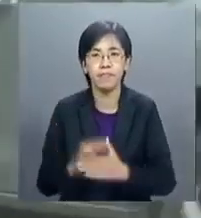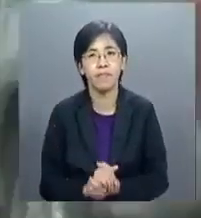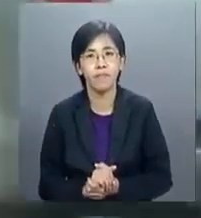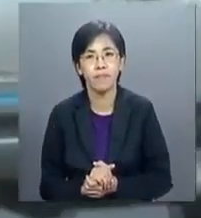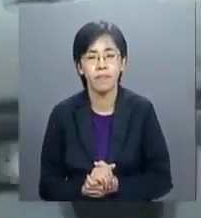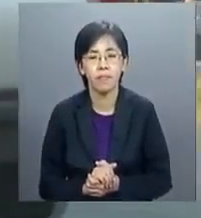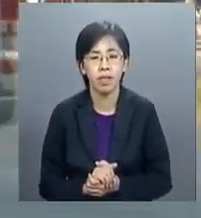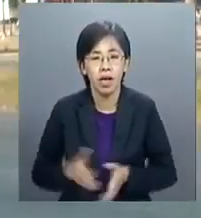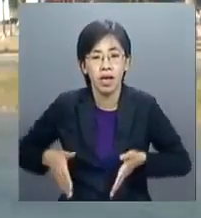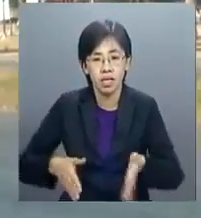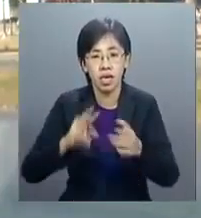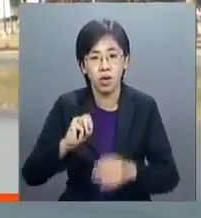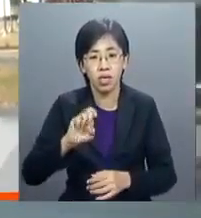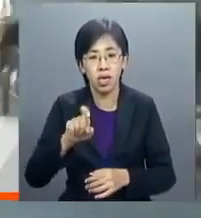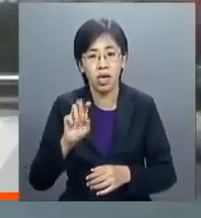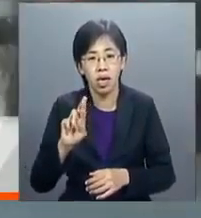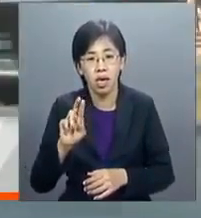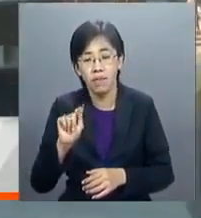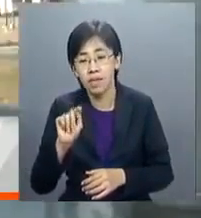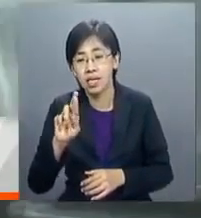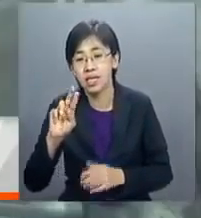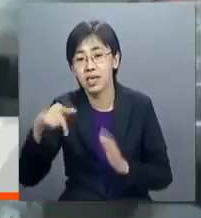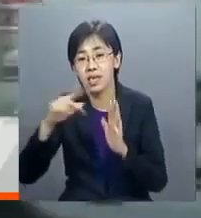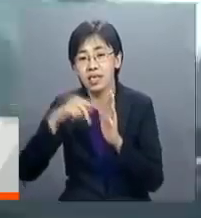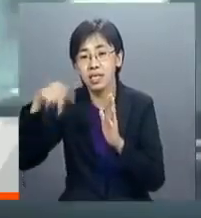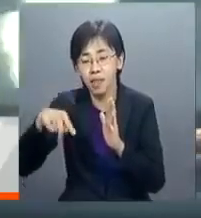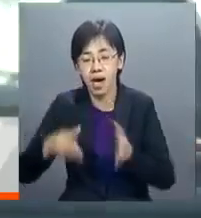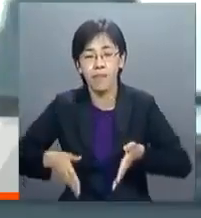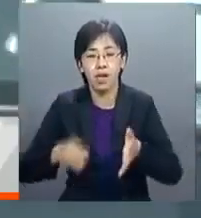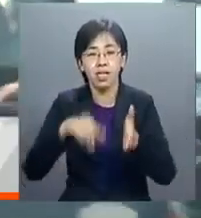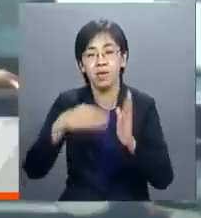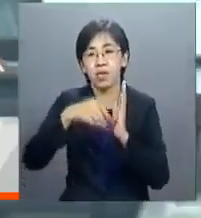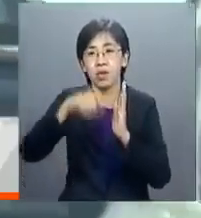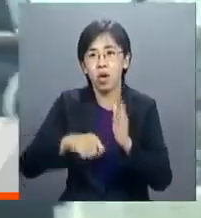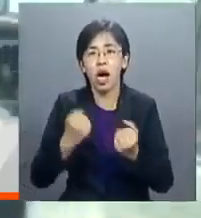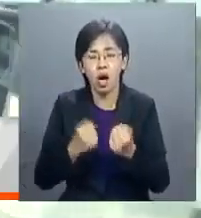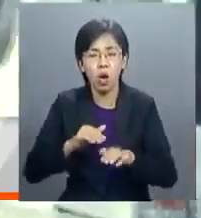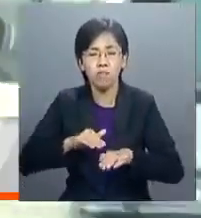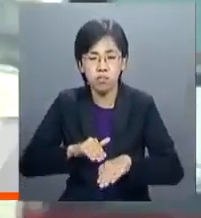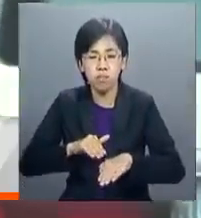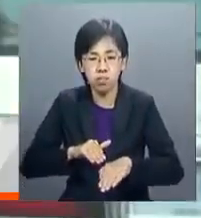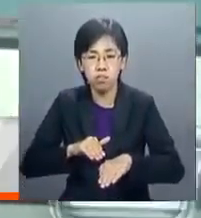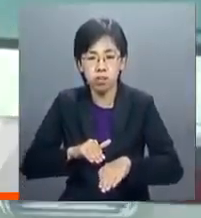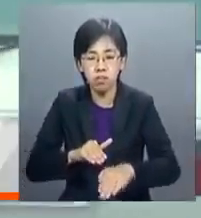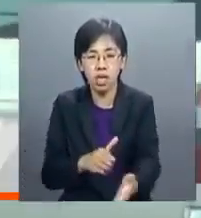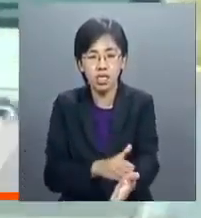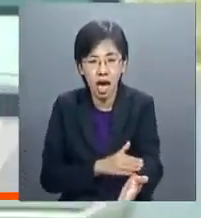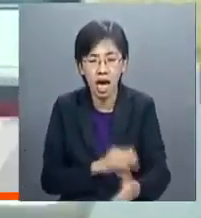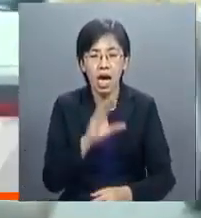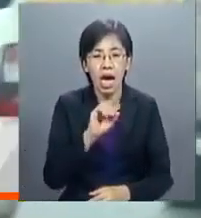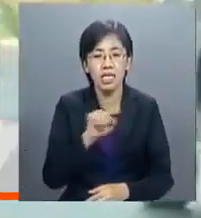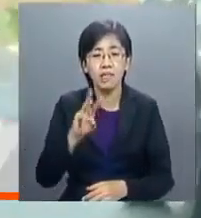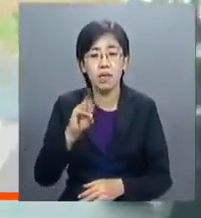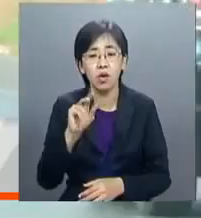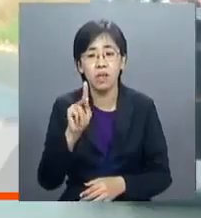การจราจรถนนมิตรภาพช่วงผ่านจังหวัดนครราชสีมานะคะมีรถเคลื่อนตัวได้ช้าใช้ความเร็วเฉลี่ย 50-60 กิโล